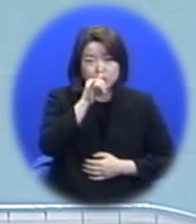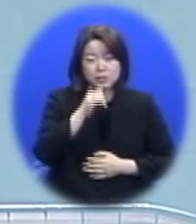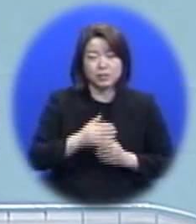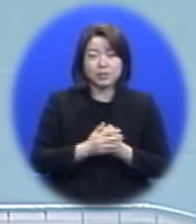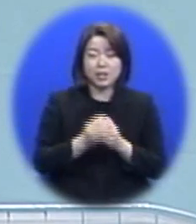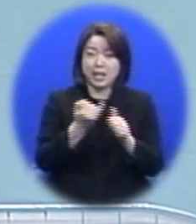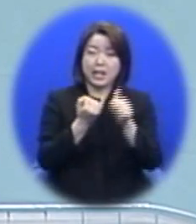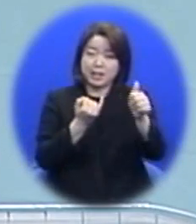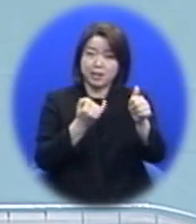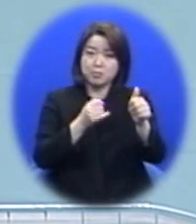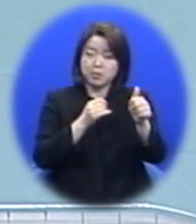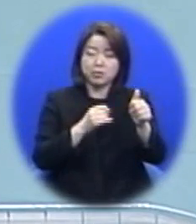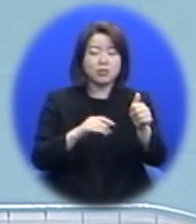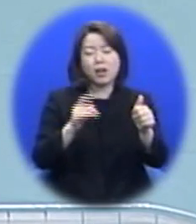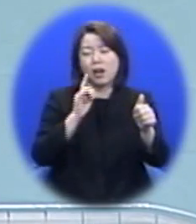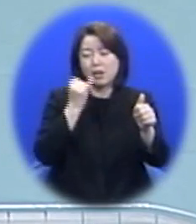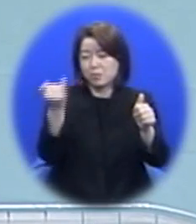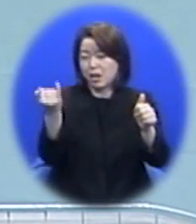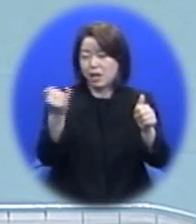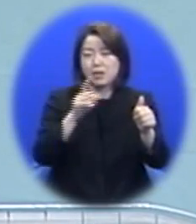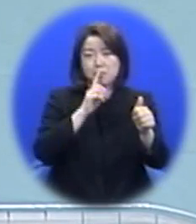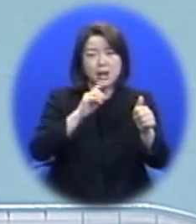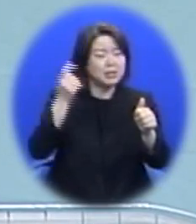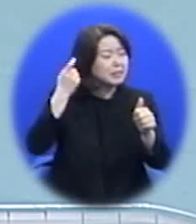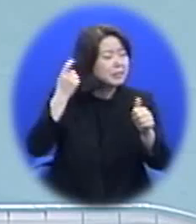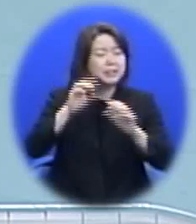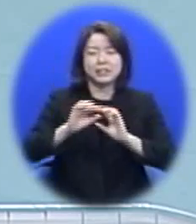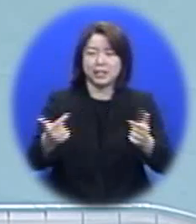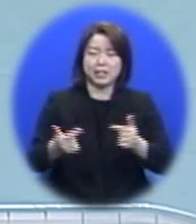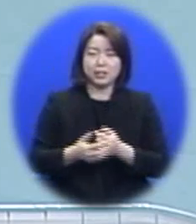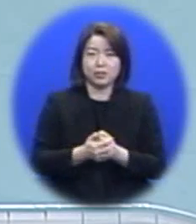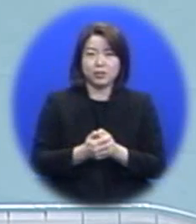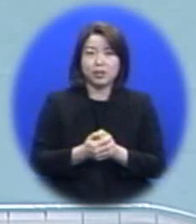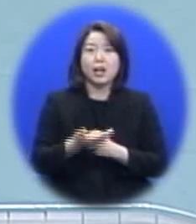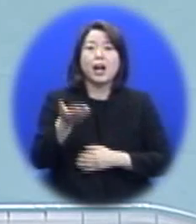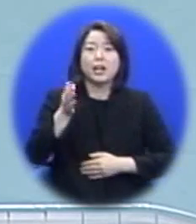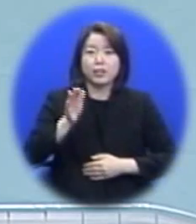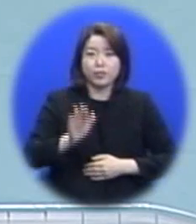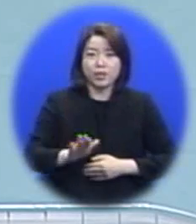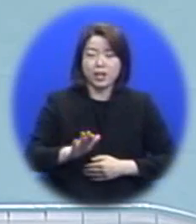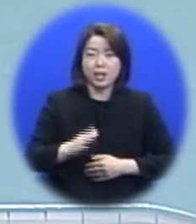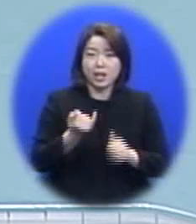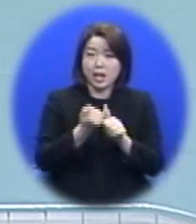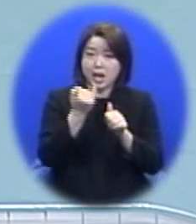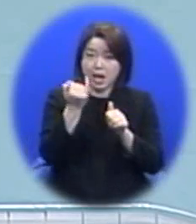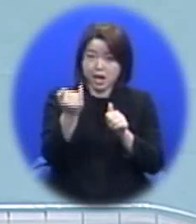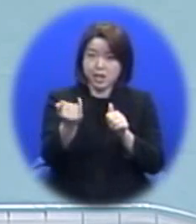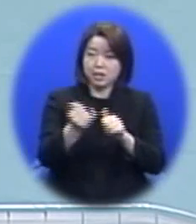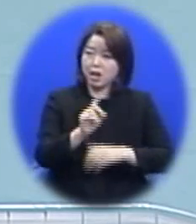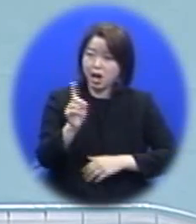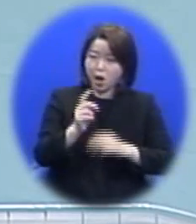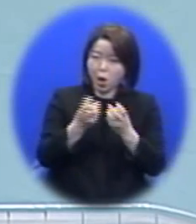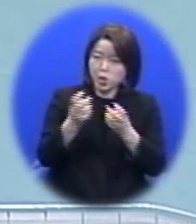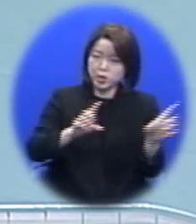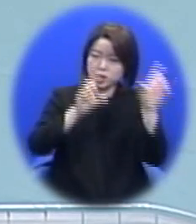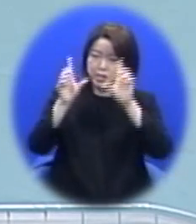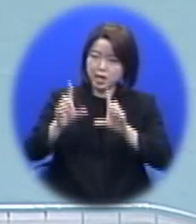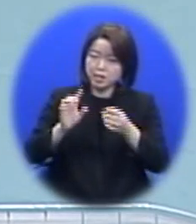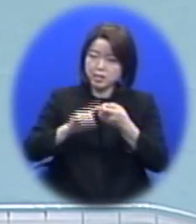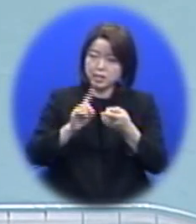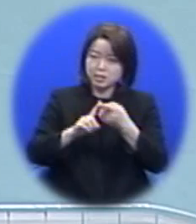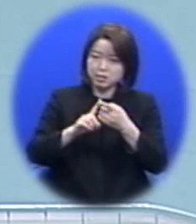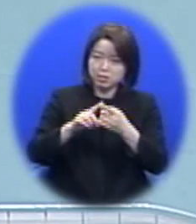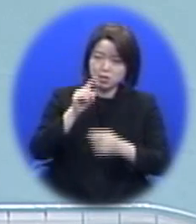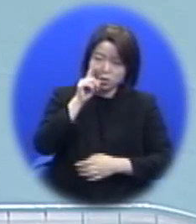남편은 아내의 말은 도무지 안 들어요. 그런데 아내가 어떻게 사는지는 유심히 봐요.